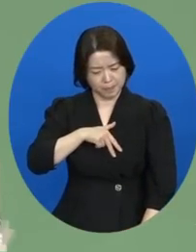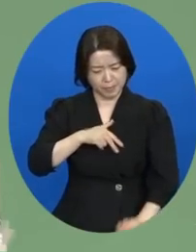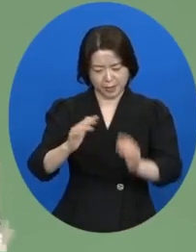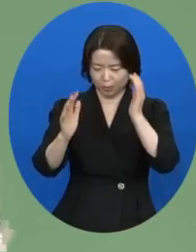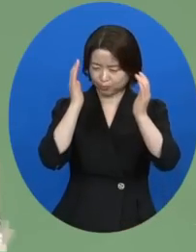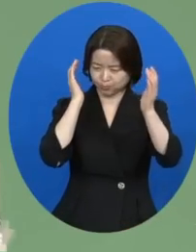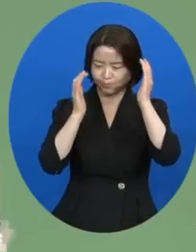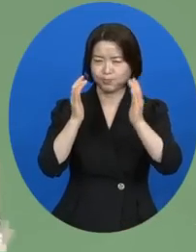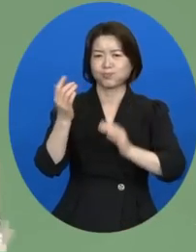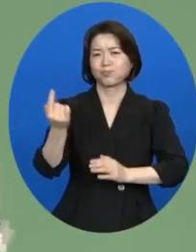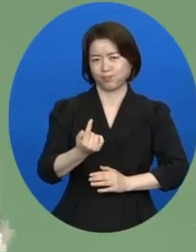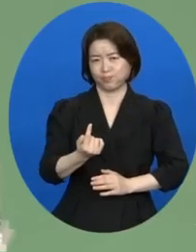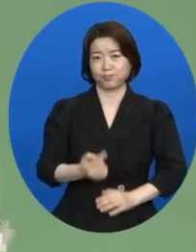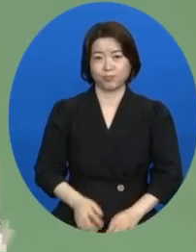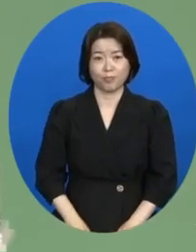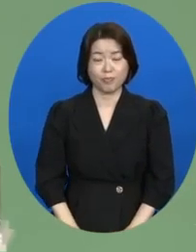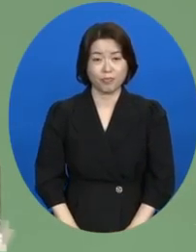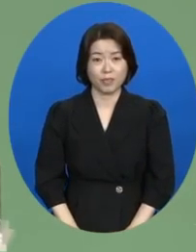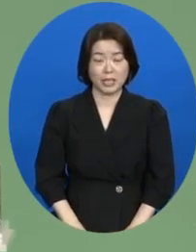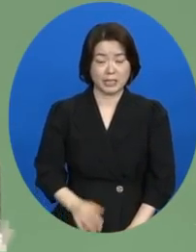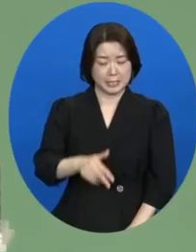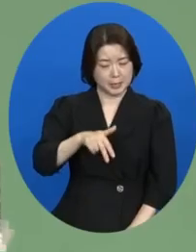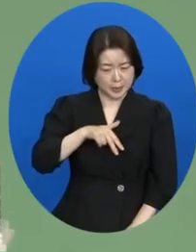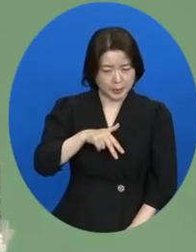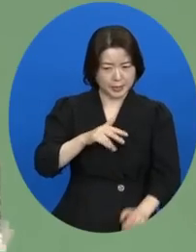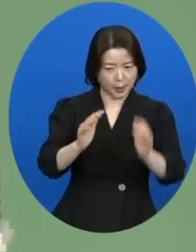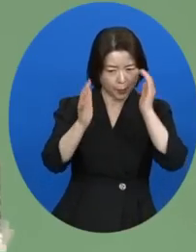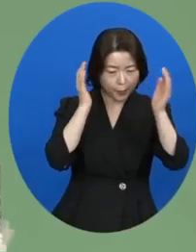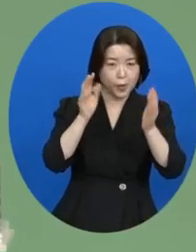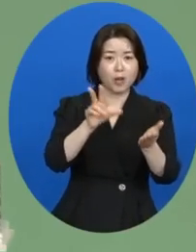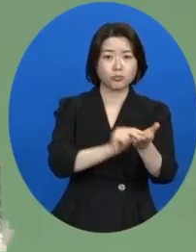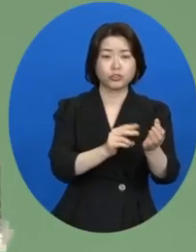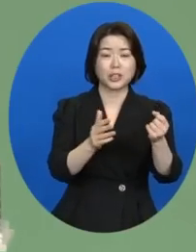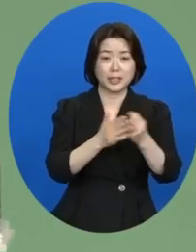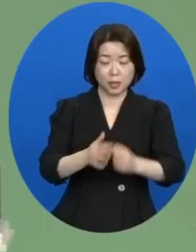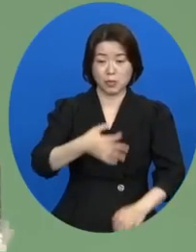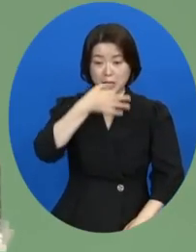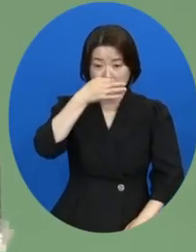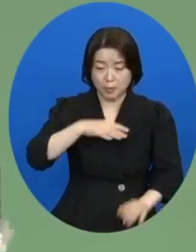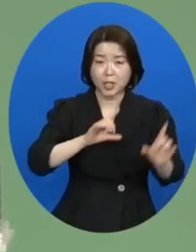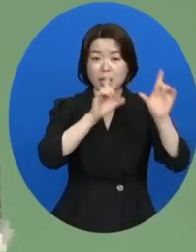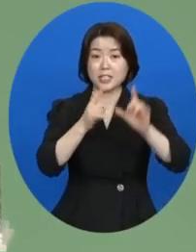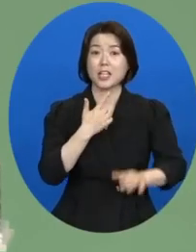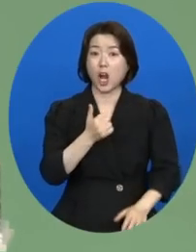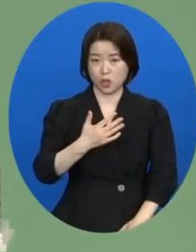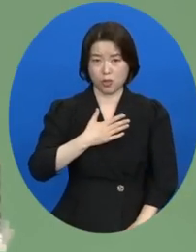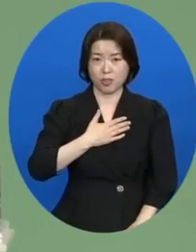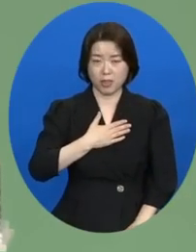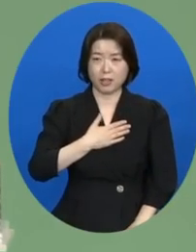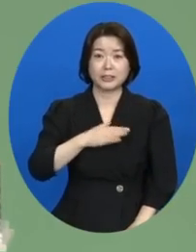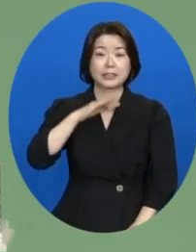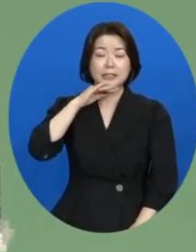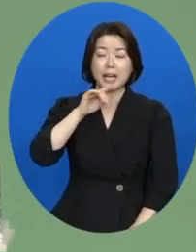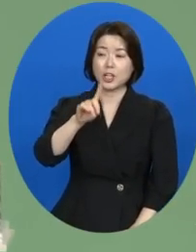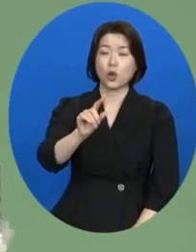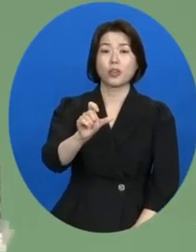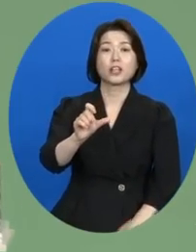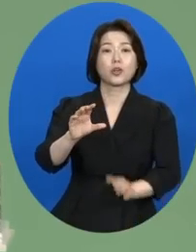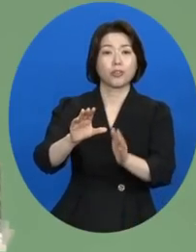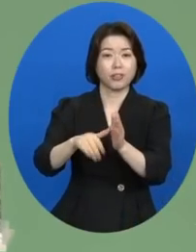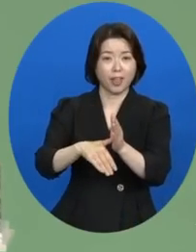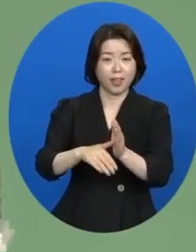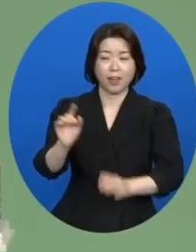겪었습니다. 이러한 정체성의 문제로 힘들게 생활하던 저는 15살 때